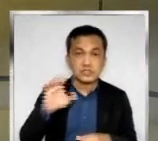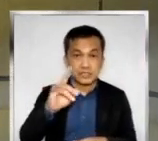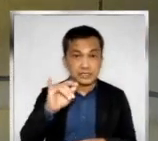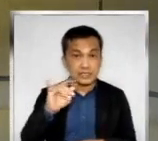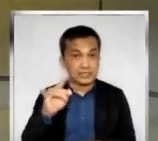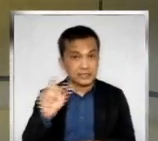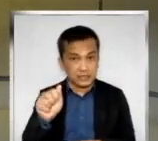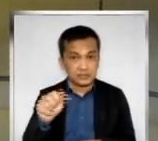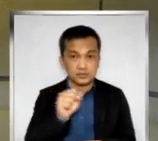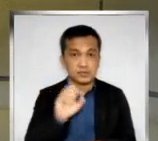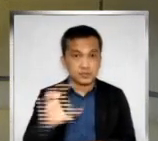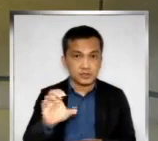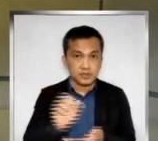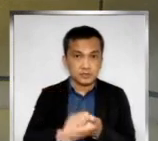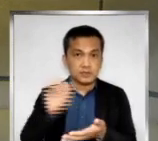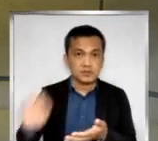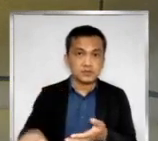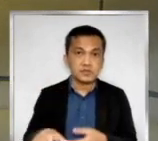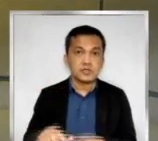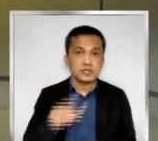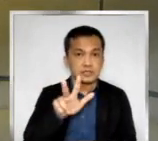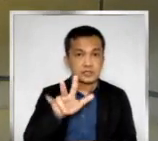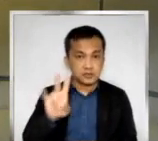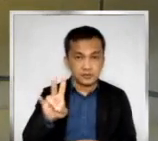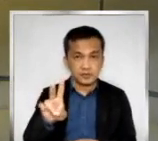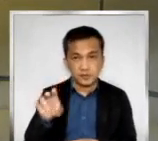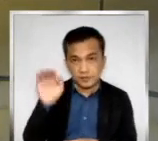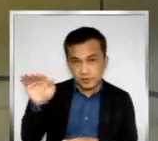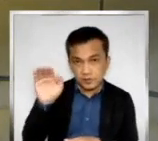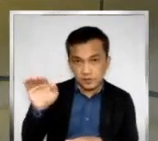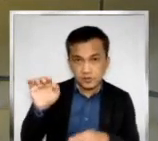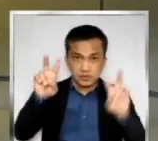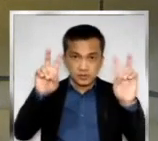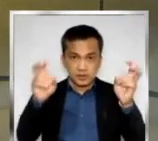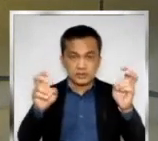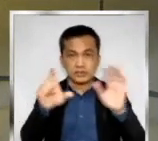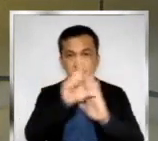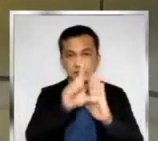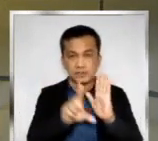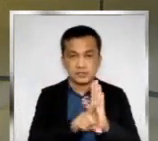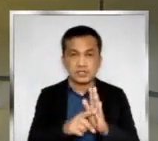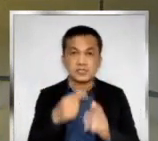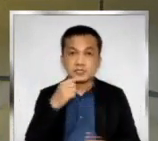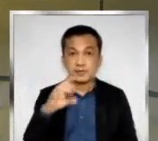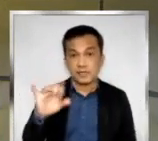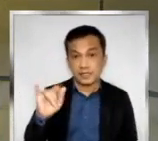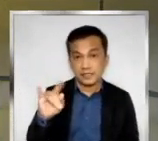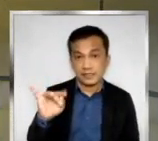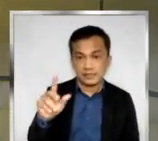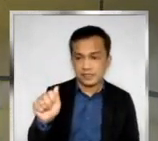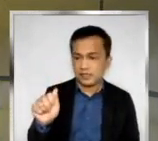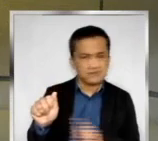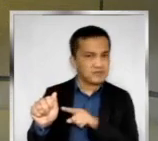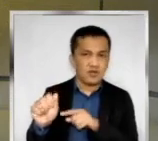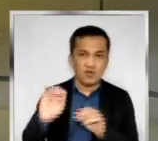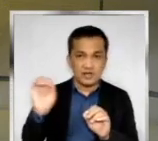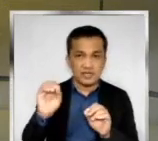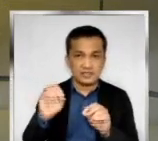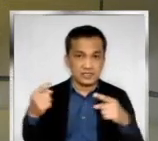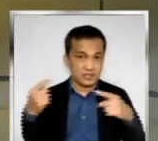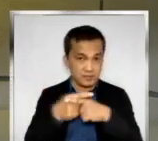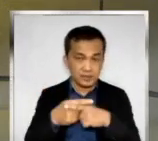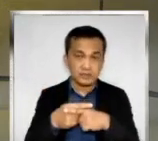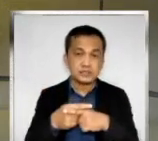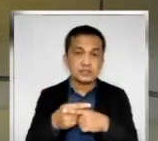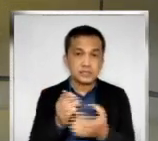ang 37 petisyon laban sa kontrobersyal na batas. Giit ni Calida, wala itong nilalabag ng mga karapatan o probisyon